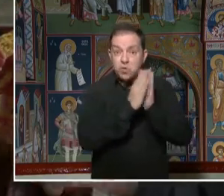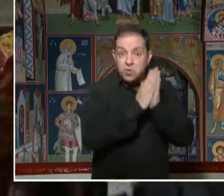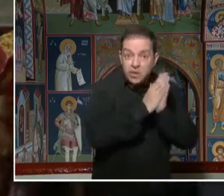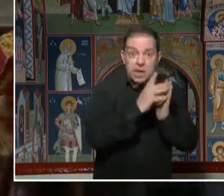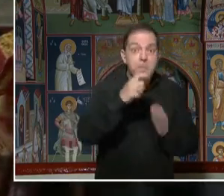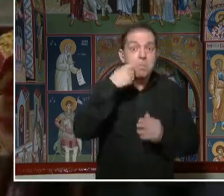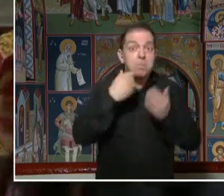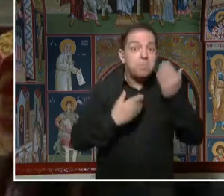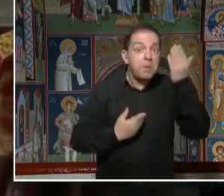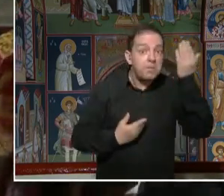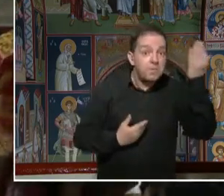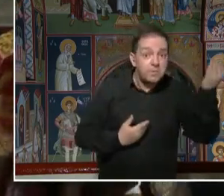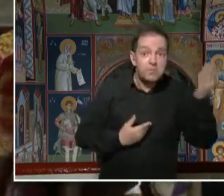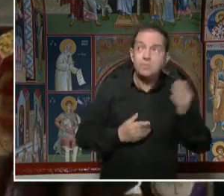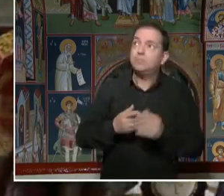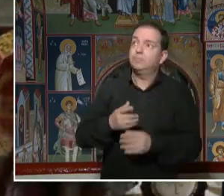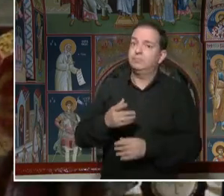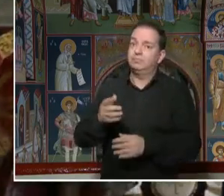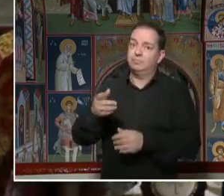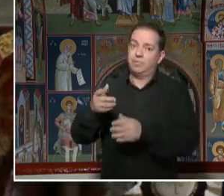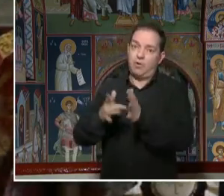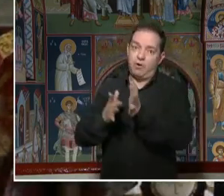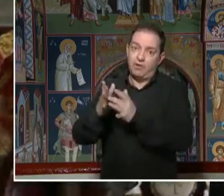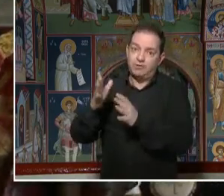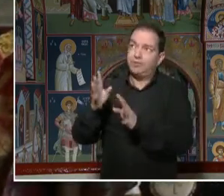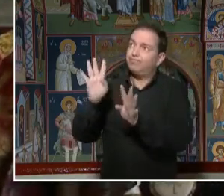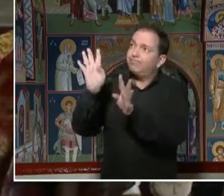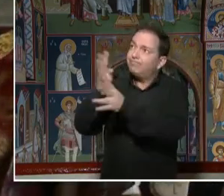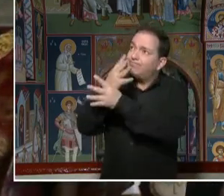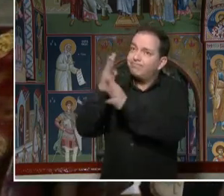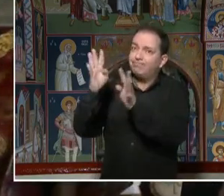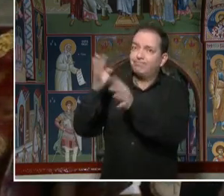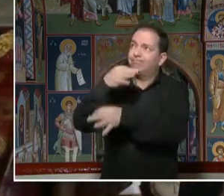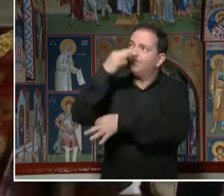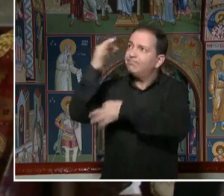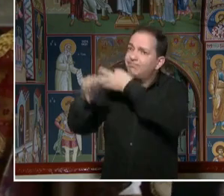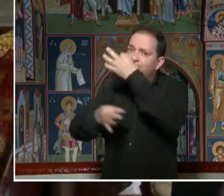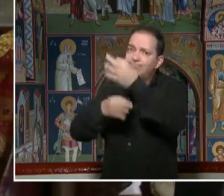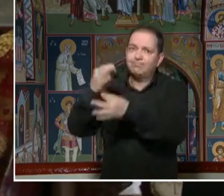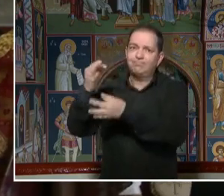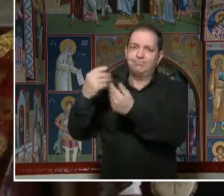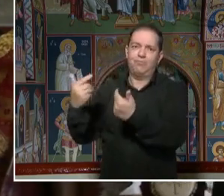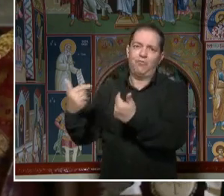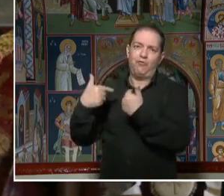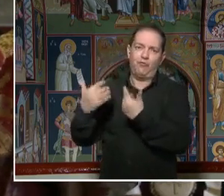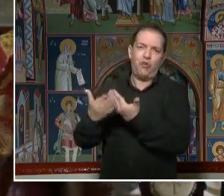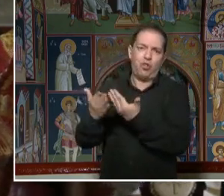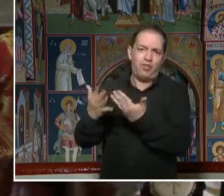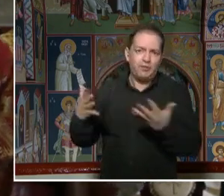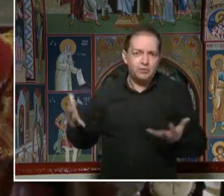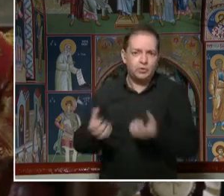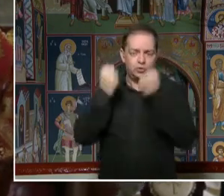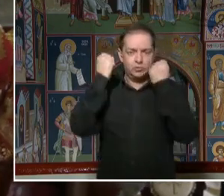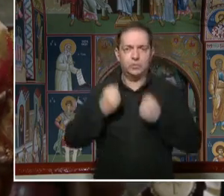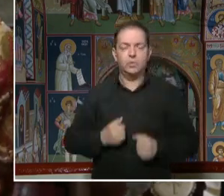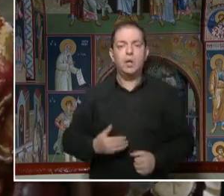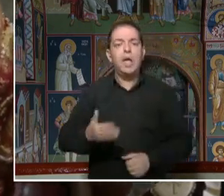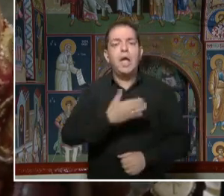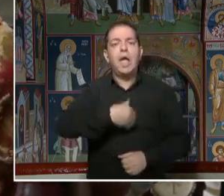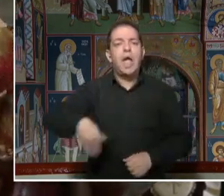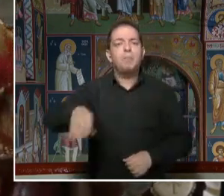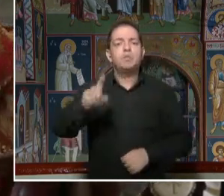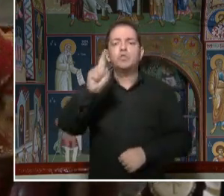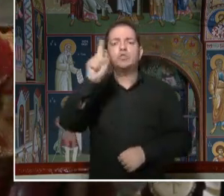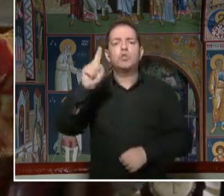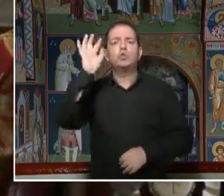μας, προσευμένη ανδεσπότου του Κυρίου μας. Στόχος της ζωής μας είναι, πρέπει να είναι,